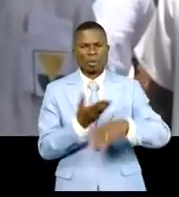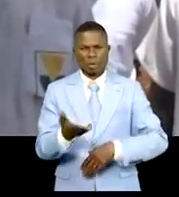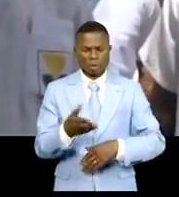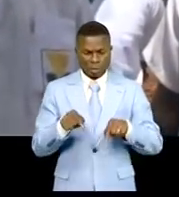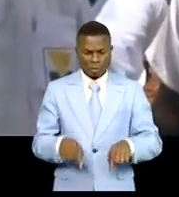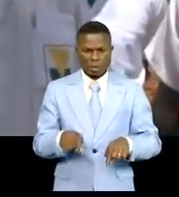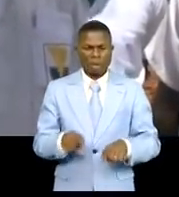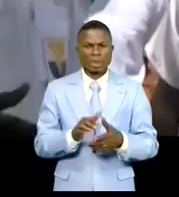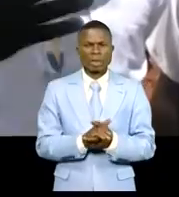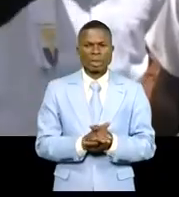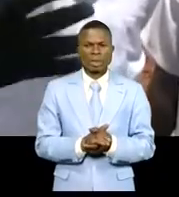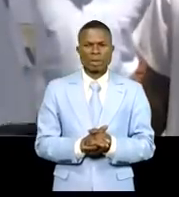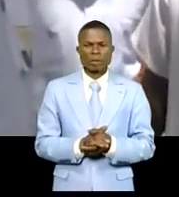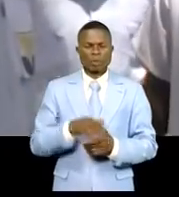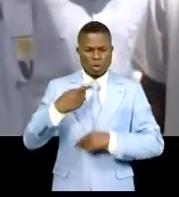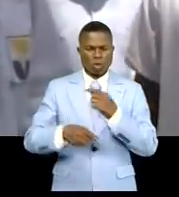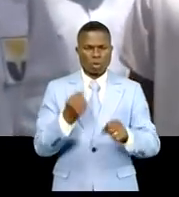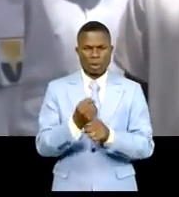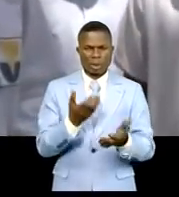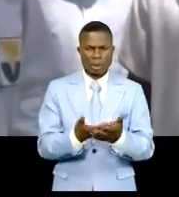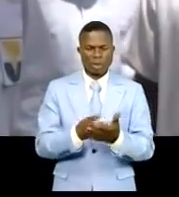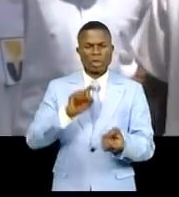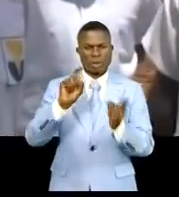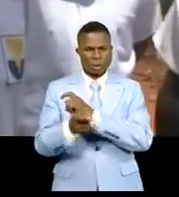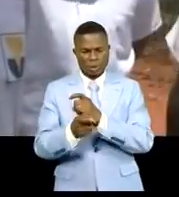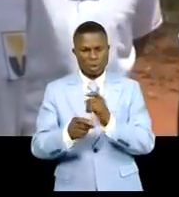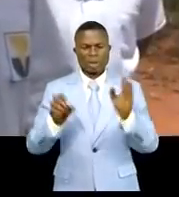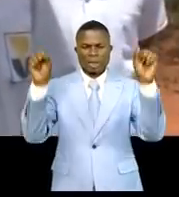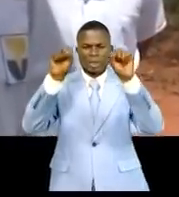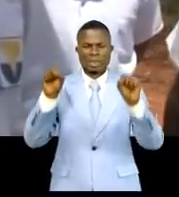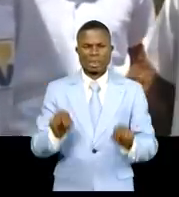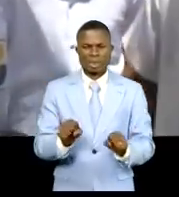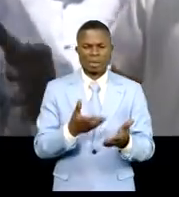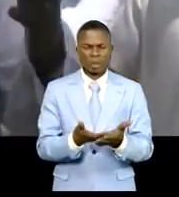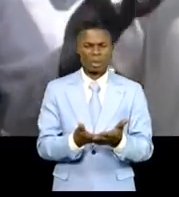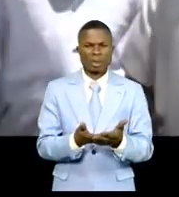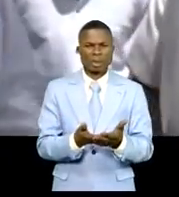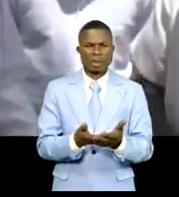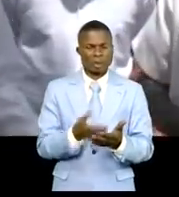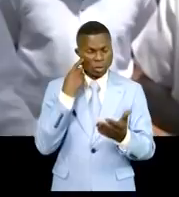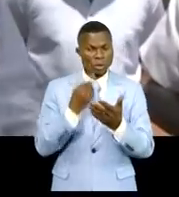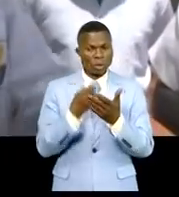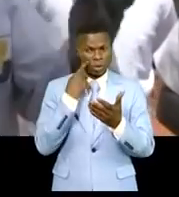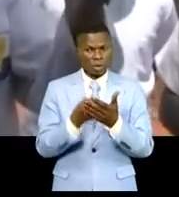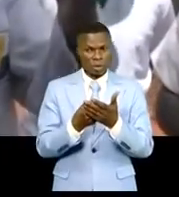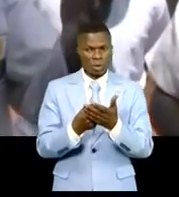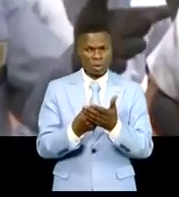sommes sur l'avenue Aviation, où on a fait des rechargements systématiques. Il suffit de constater, vous allez